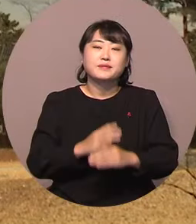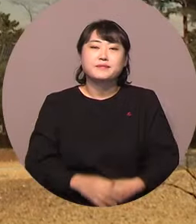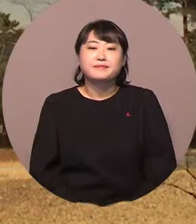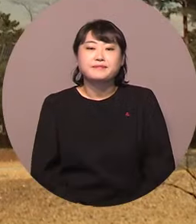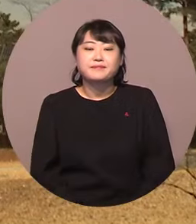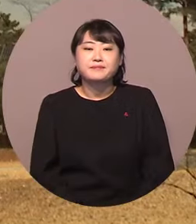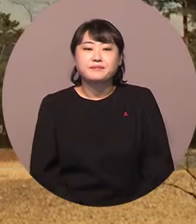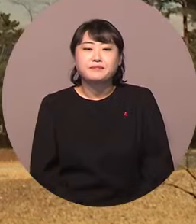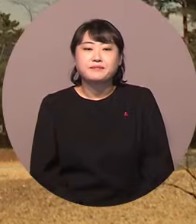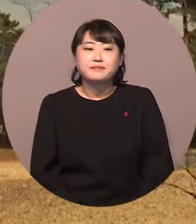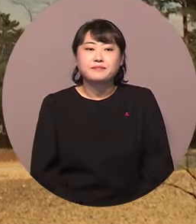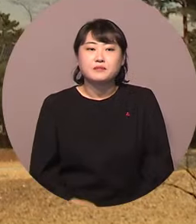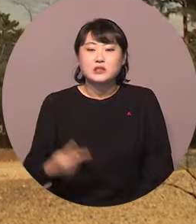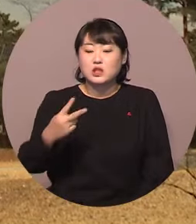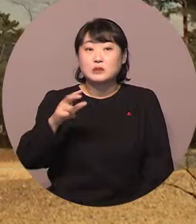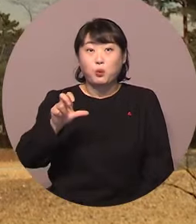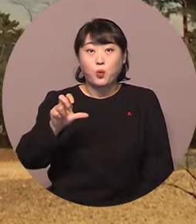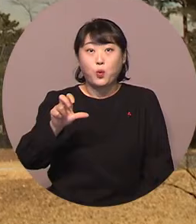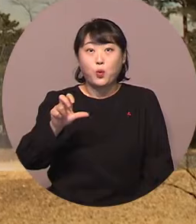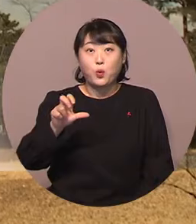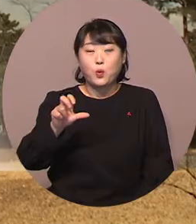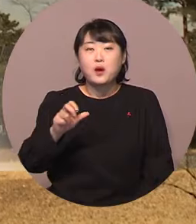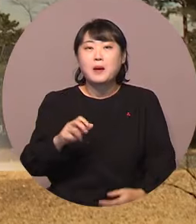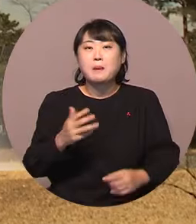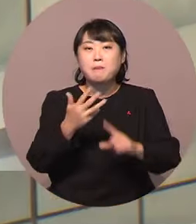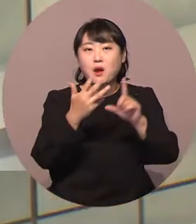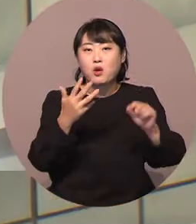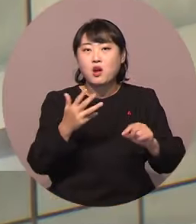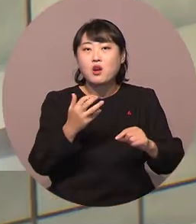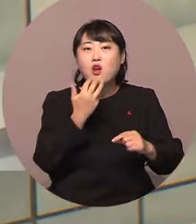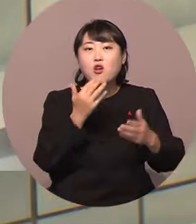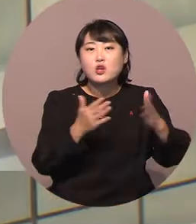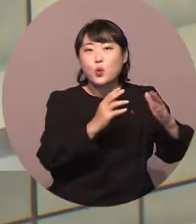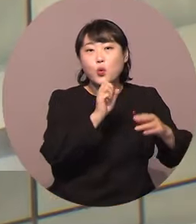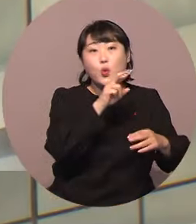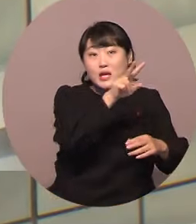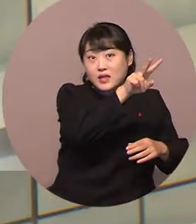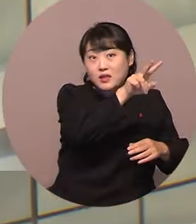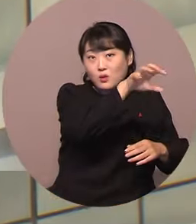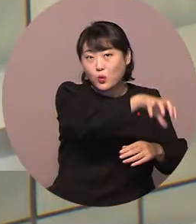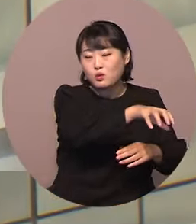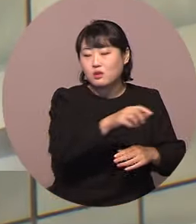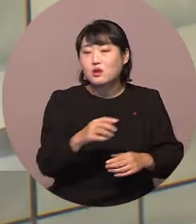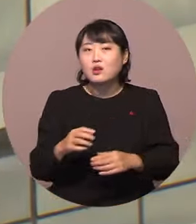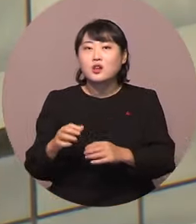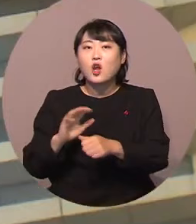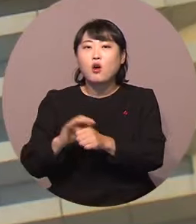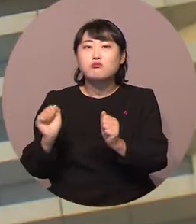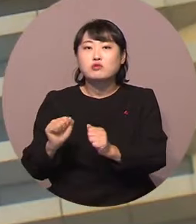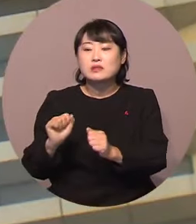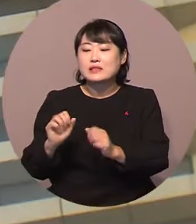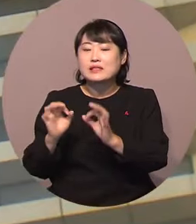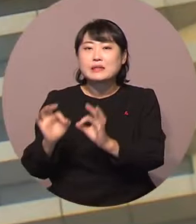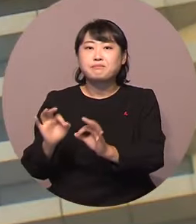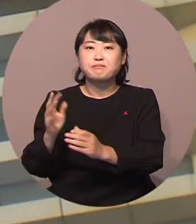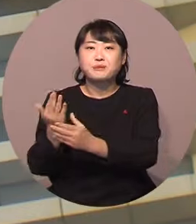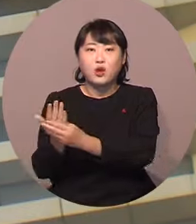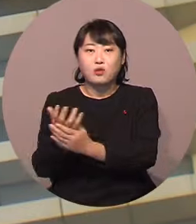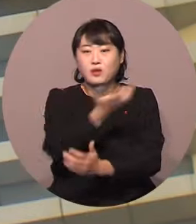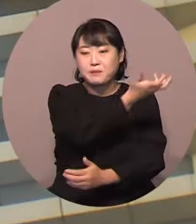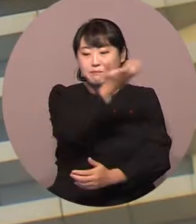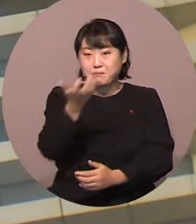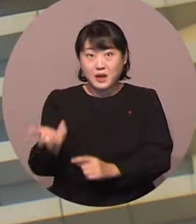기자입니다 2015년 8월 경기도 용인에서 경북김천 혁신도시로 본사를 옮긴 한국전력